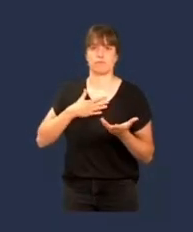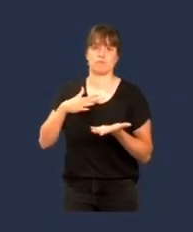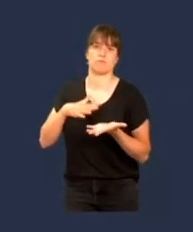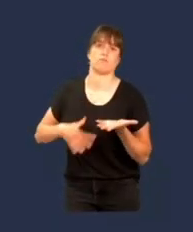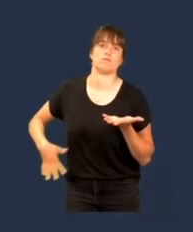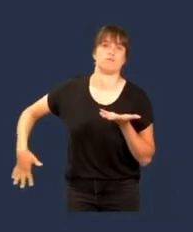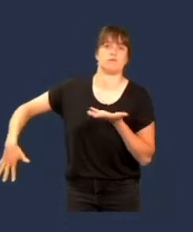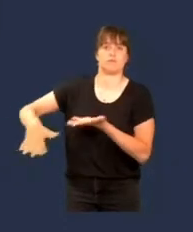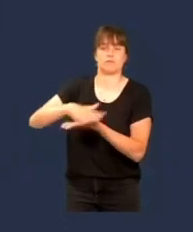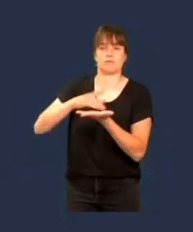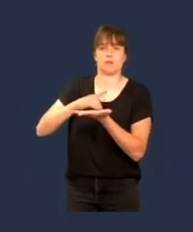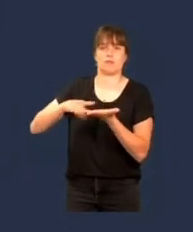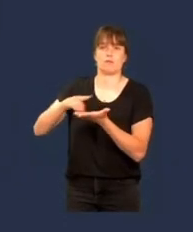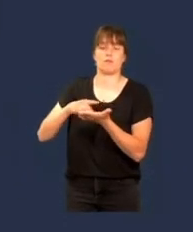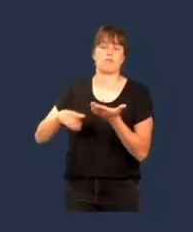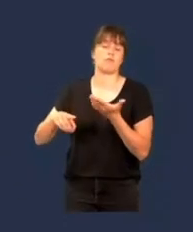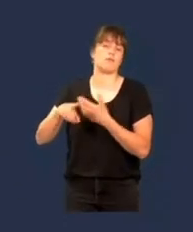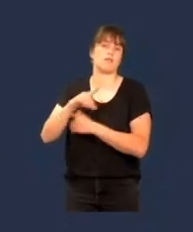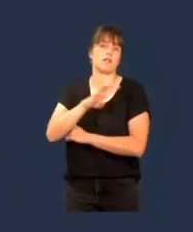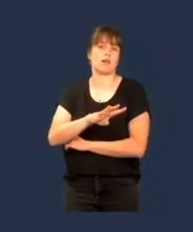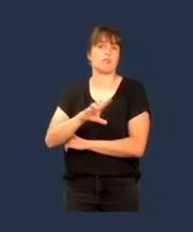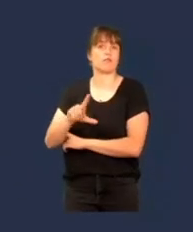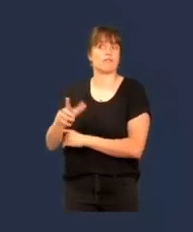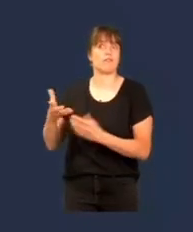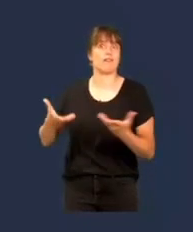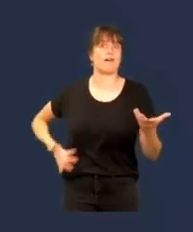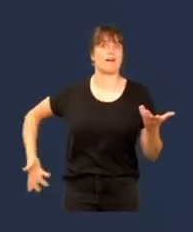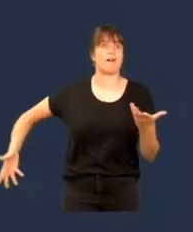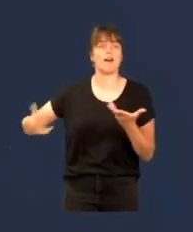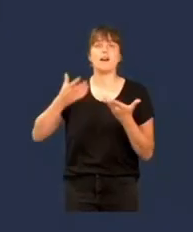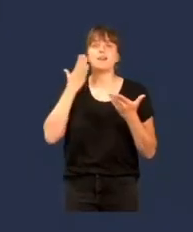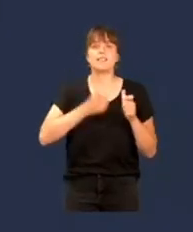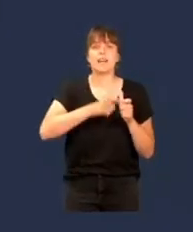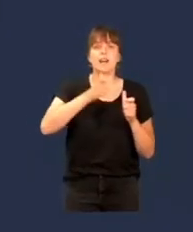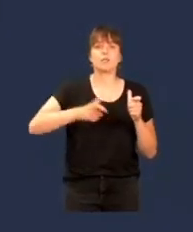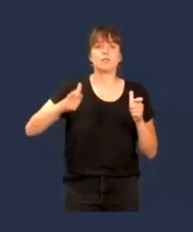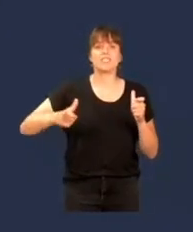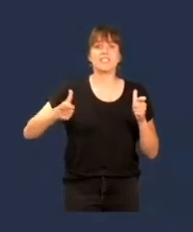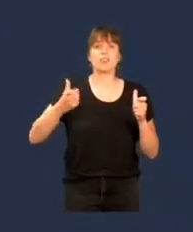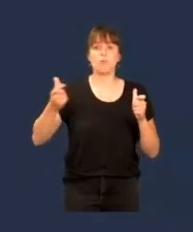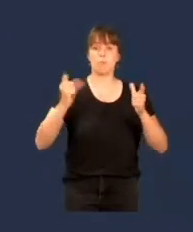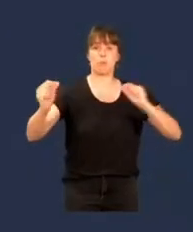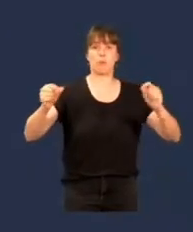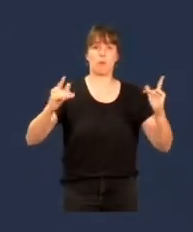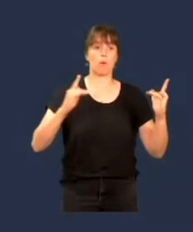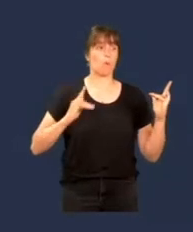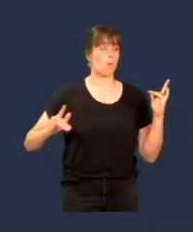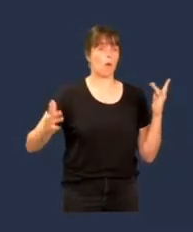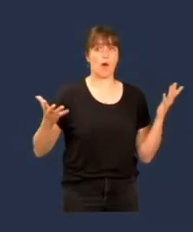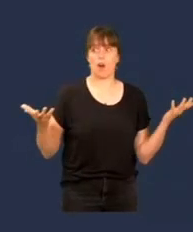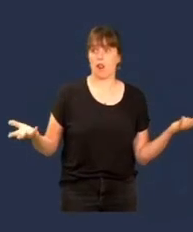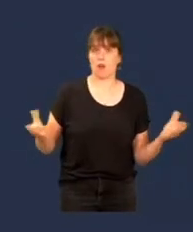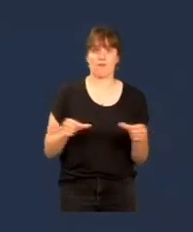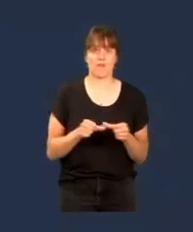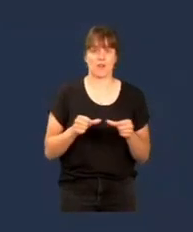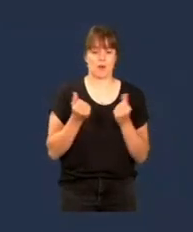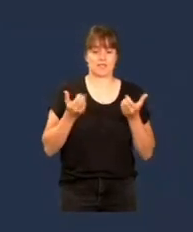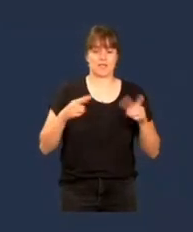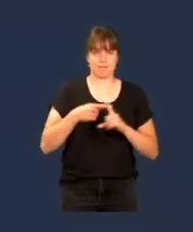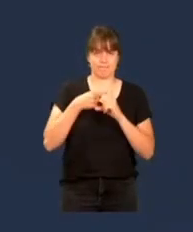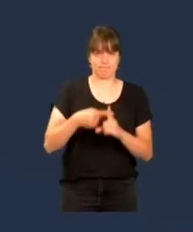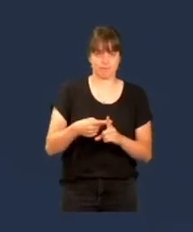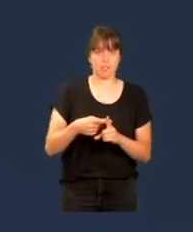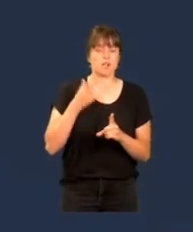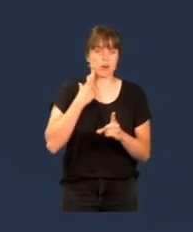de fiançailles et d'épousailles. Je parle bien ici des friches. Vous proposez un portail innovant recensant les